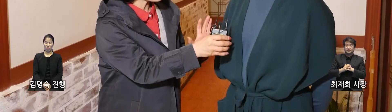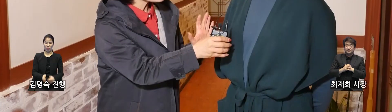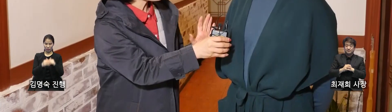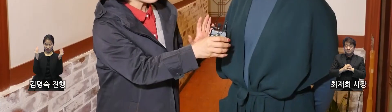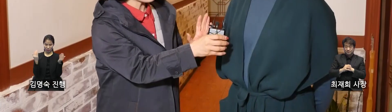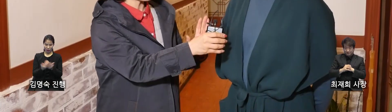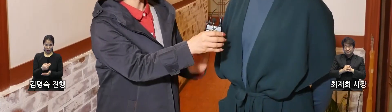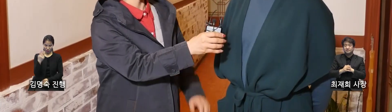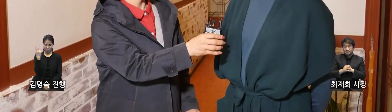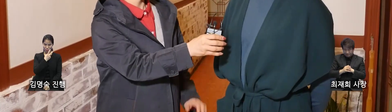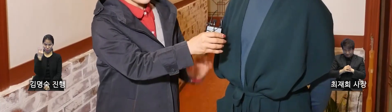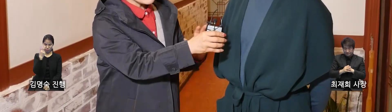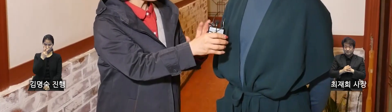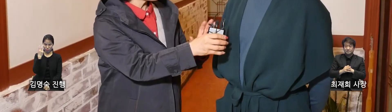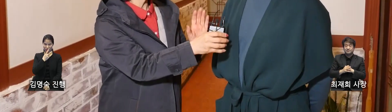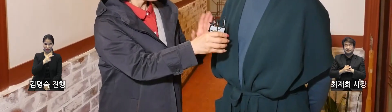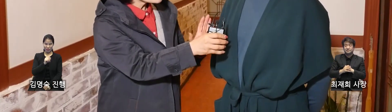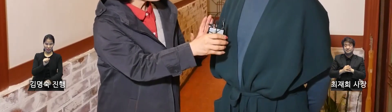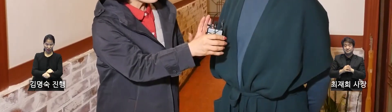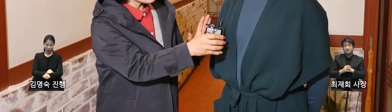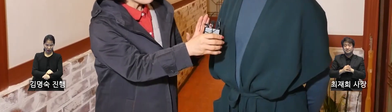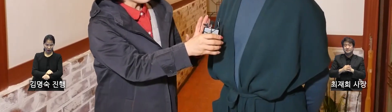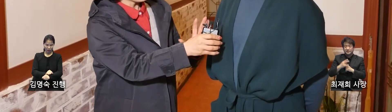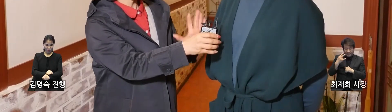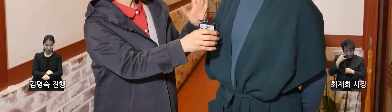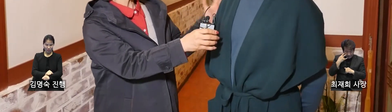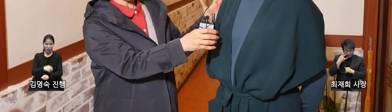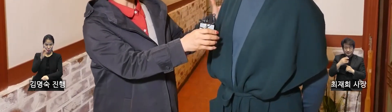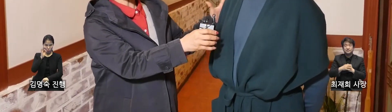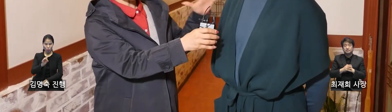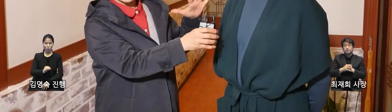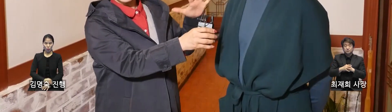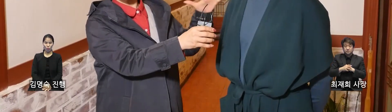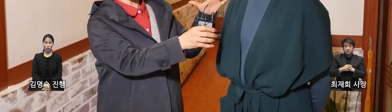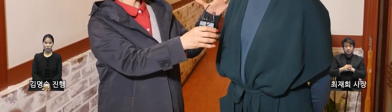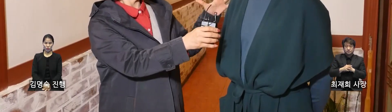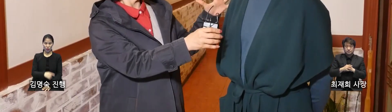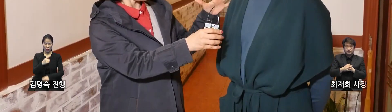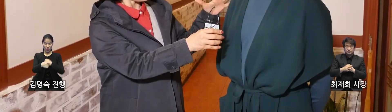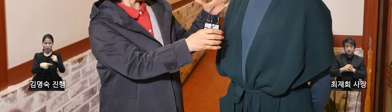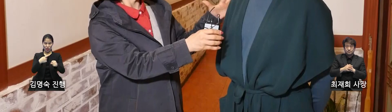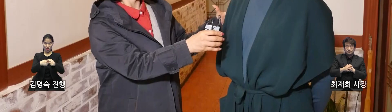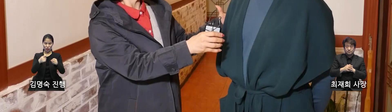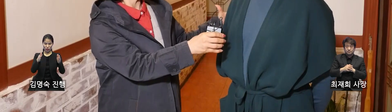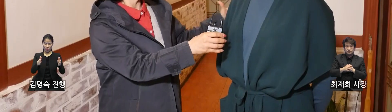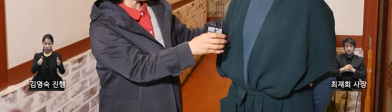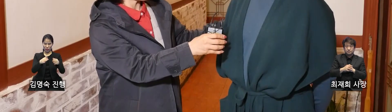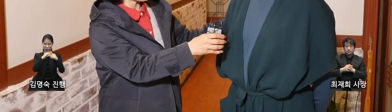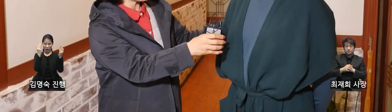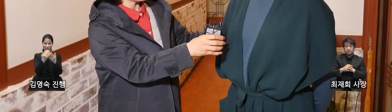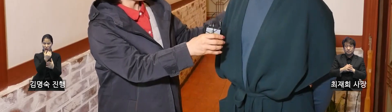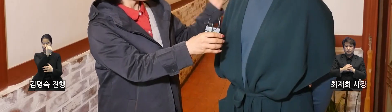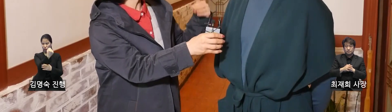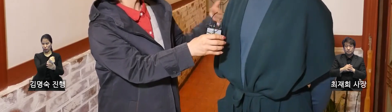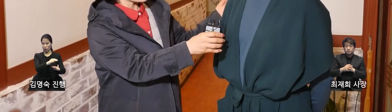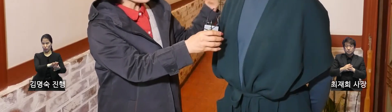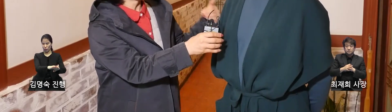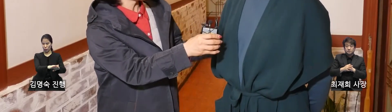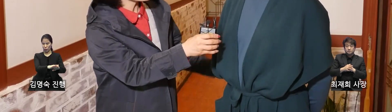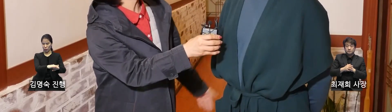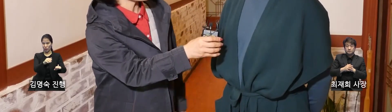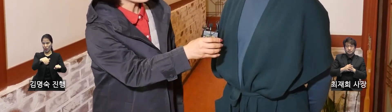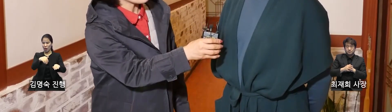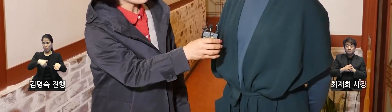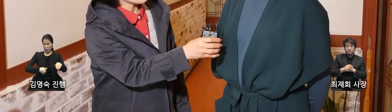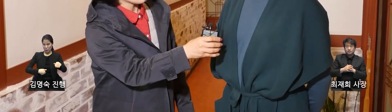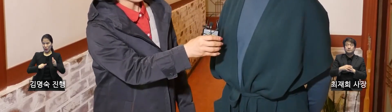관찰 하시고 잘 됐나 보시고 매우 거기 있으니까 1년치를 다 숙성을 시켜 놓고 그때그때 이렇게